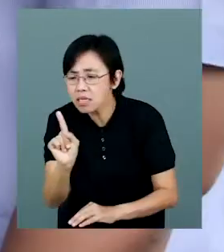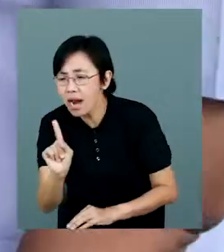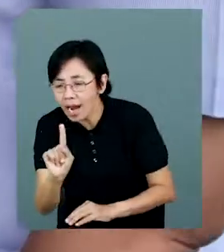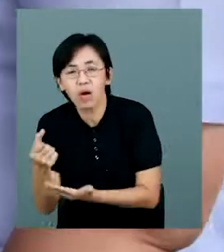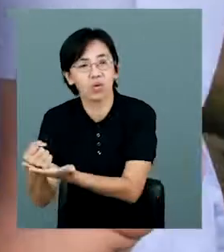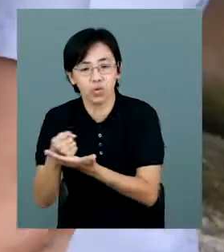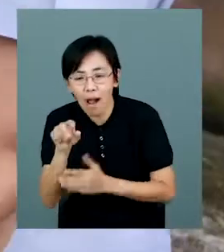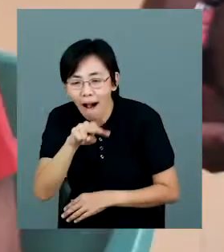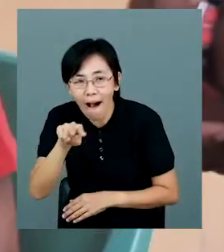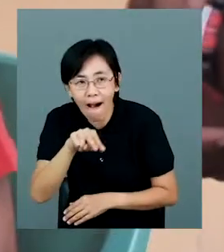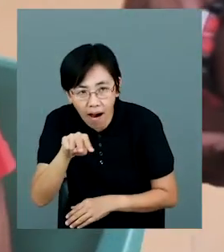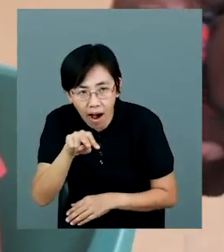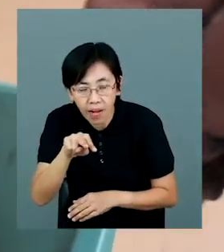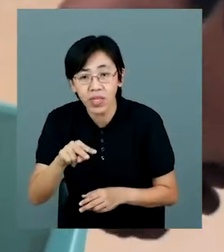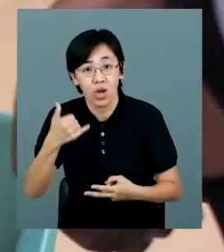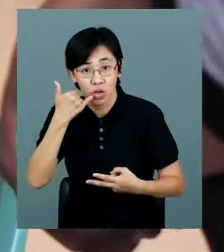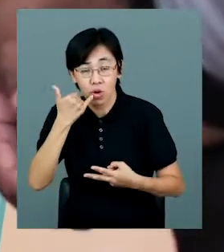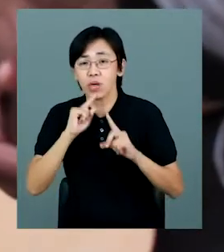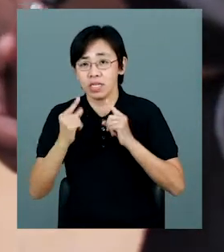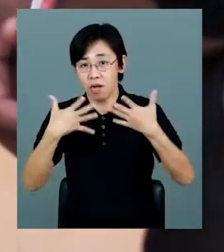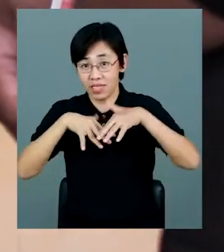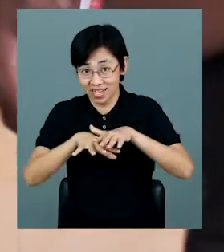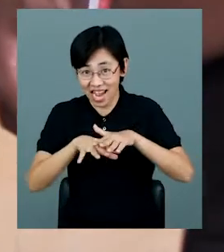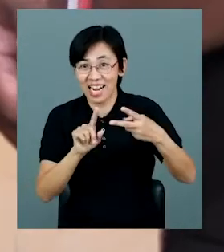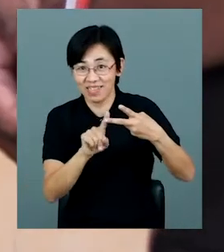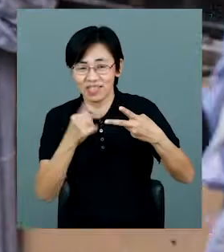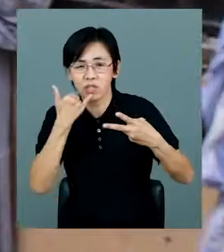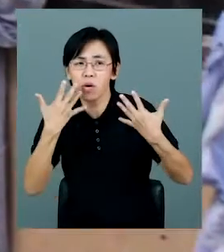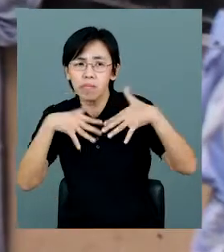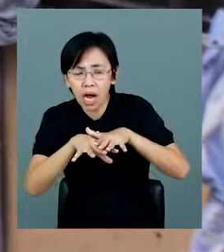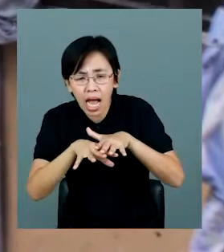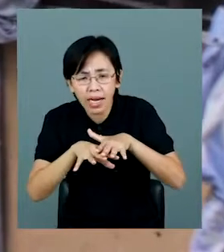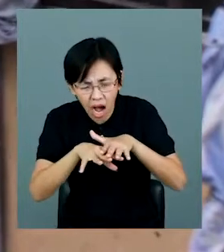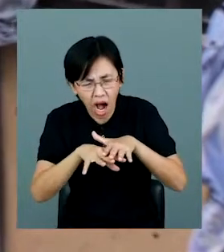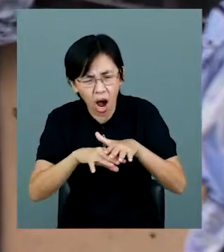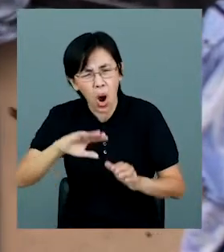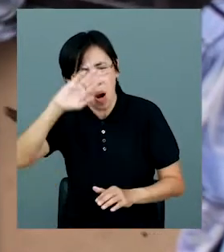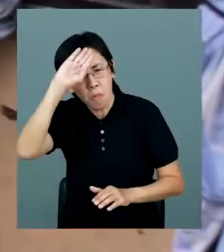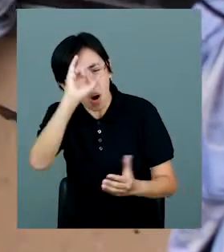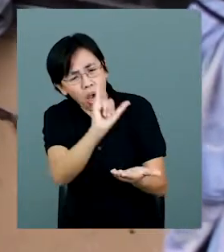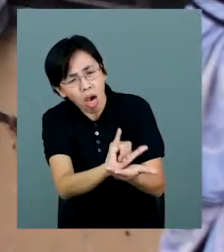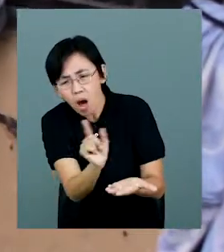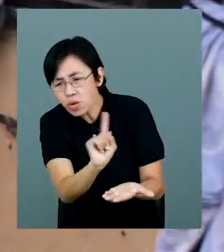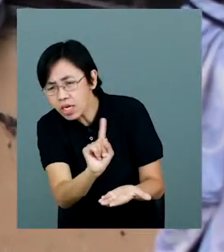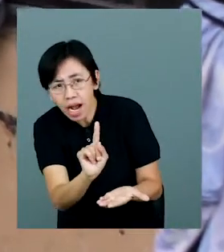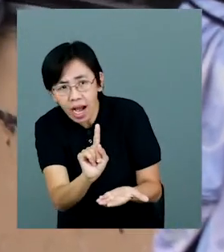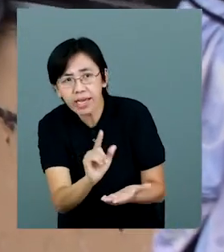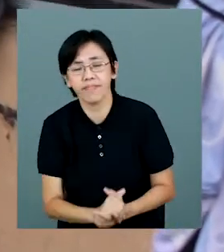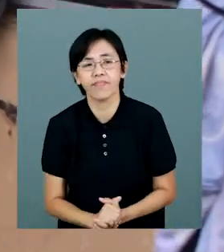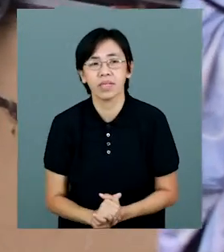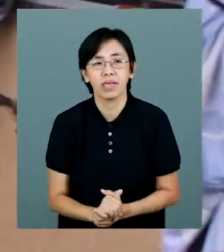ยให้เรานะคะแล้วก็โทรประสานว่าคนไข้เนี่ยอยู่ตรงไหนนะคะหาที่อ